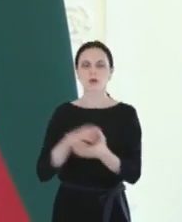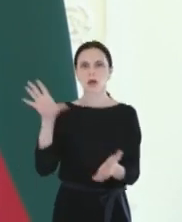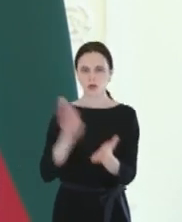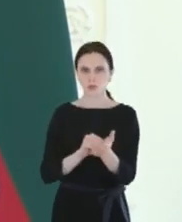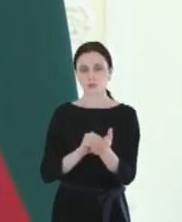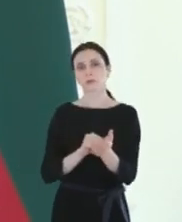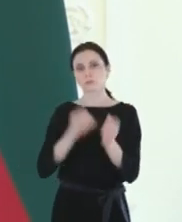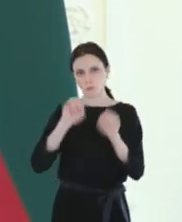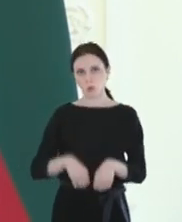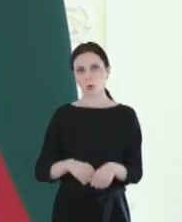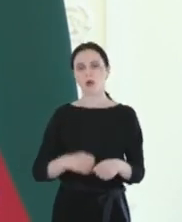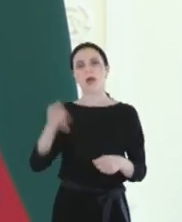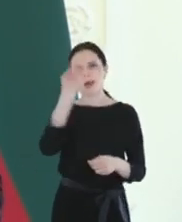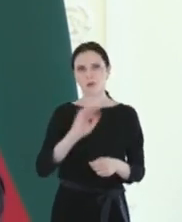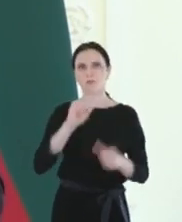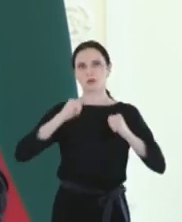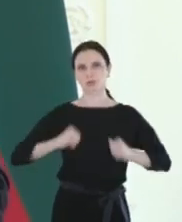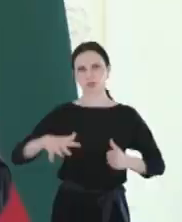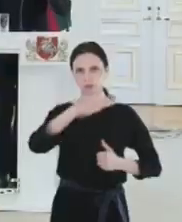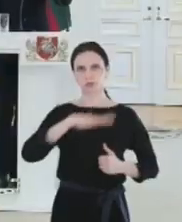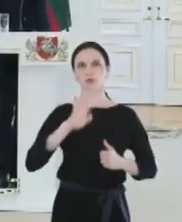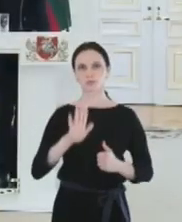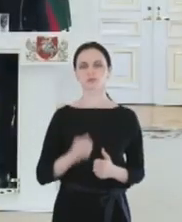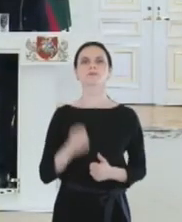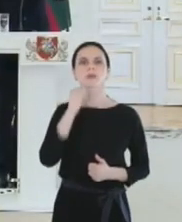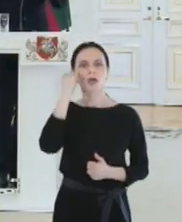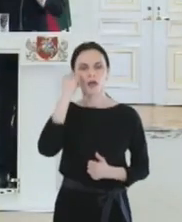vėl sugražinti taiką į Europą. Ačiū.